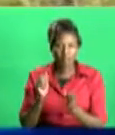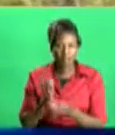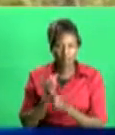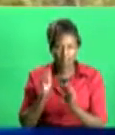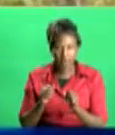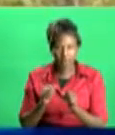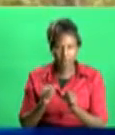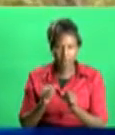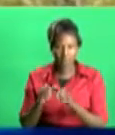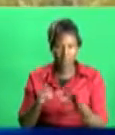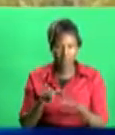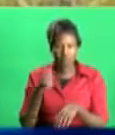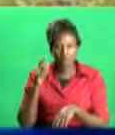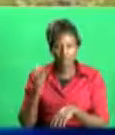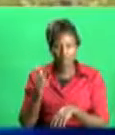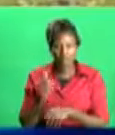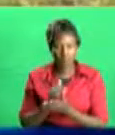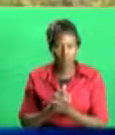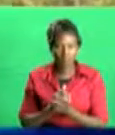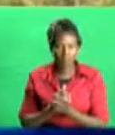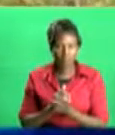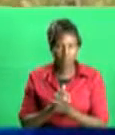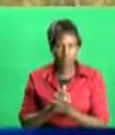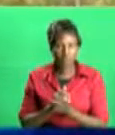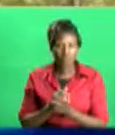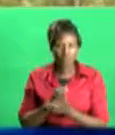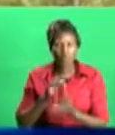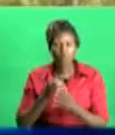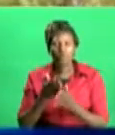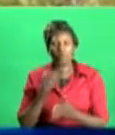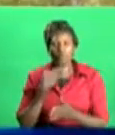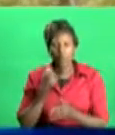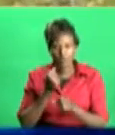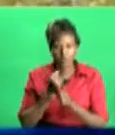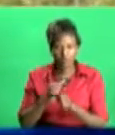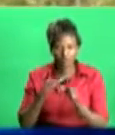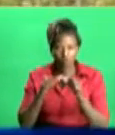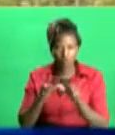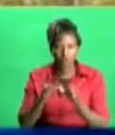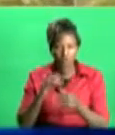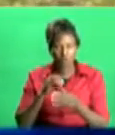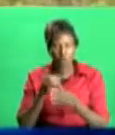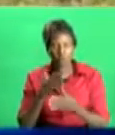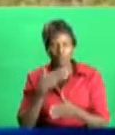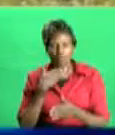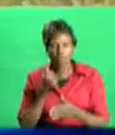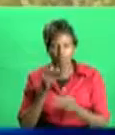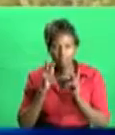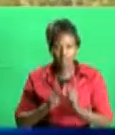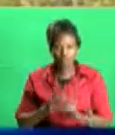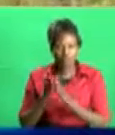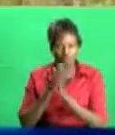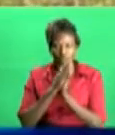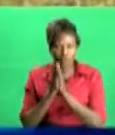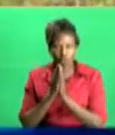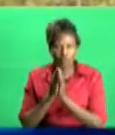mwenzake? Jameni, au mwataka kazi hii iendelee au mtu ya mastori na makelele akuja